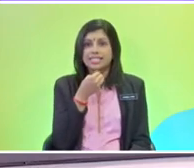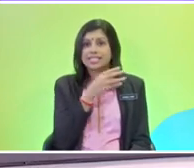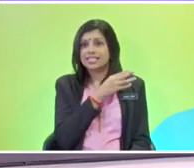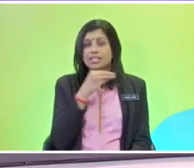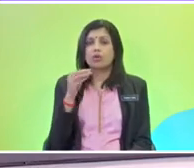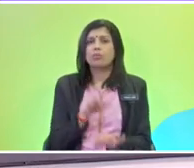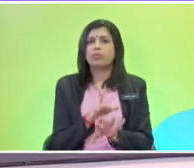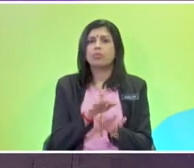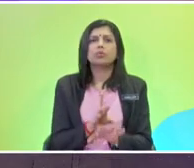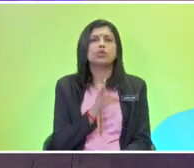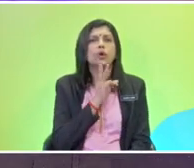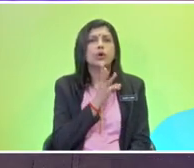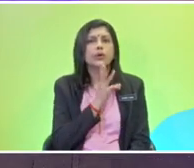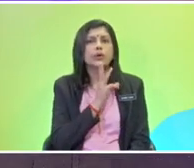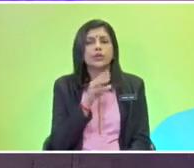ni kalau potong. Ini apa ni?